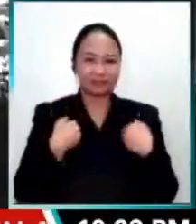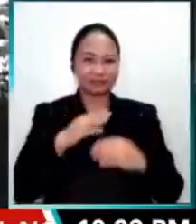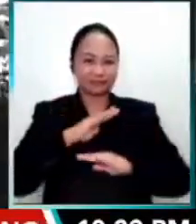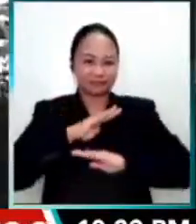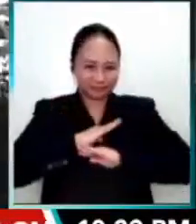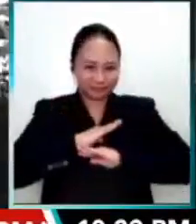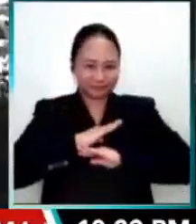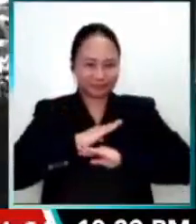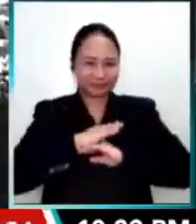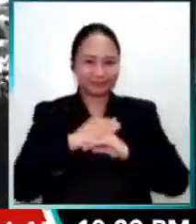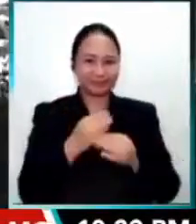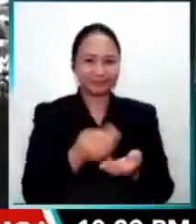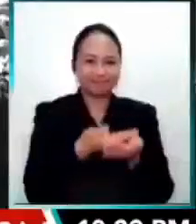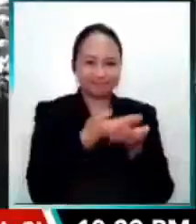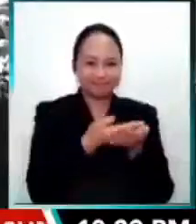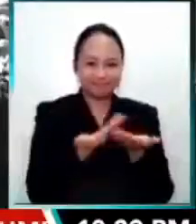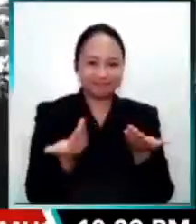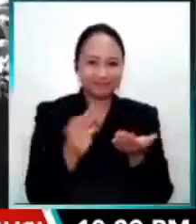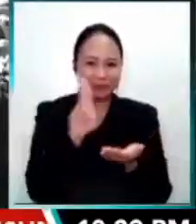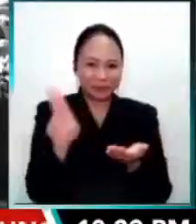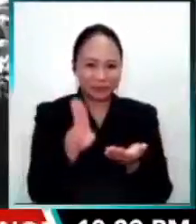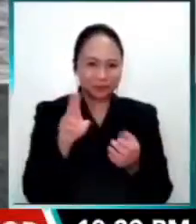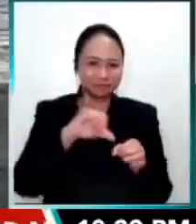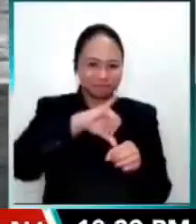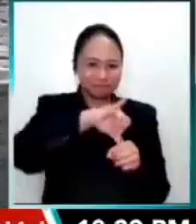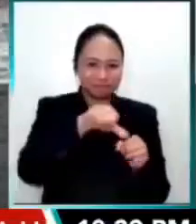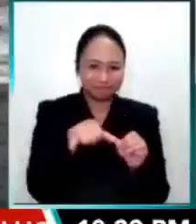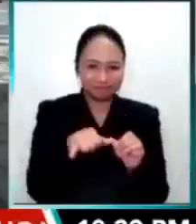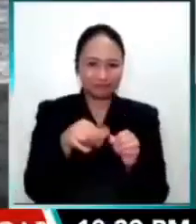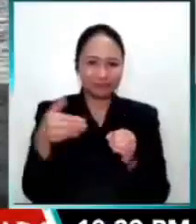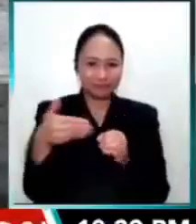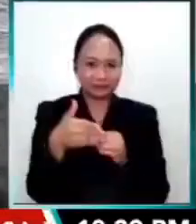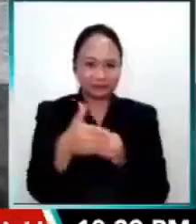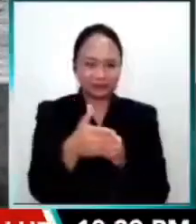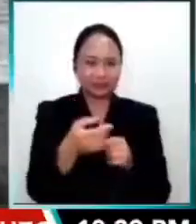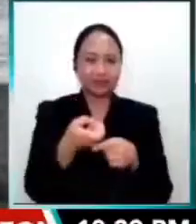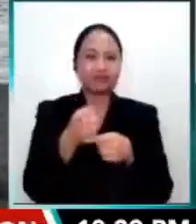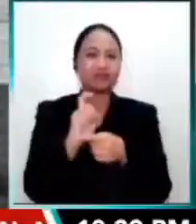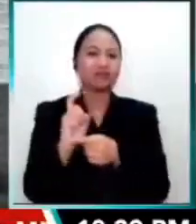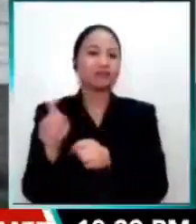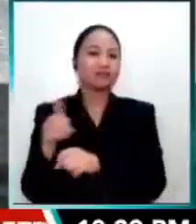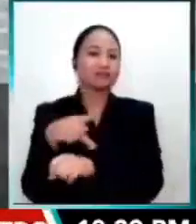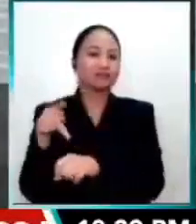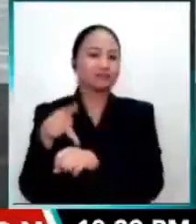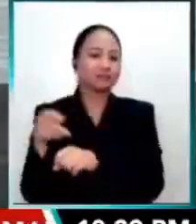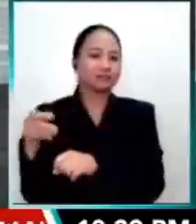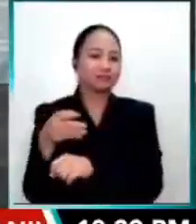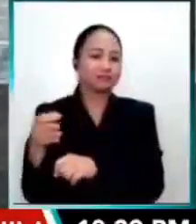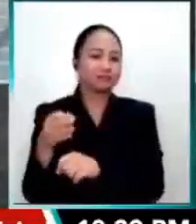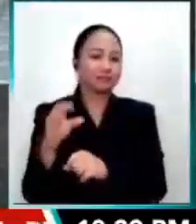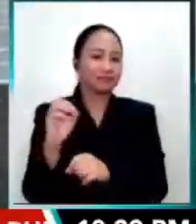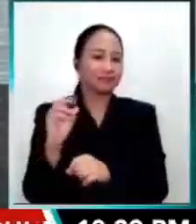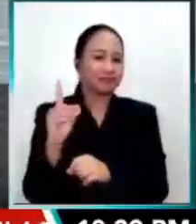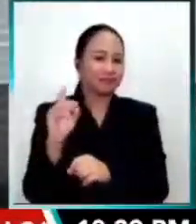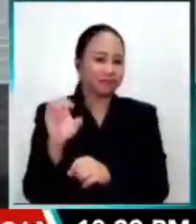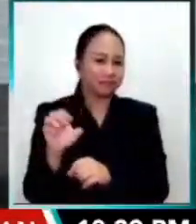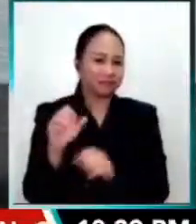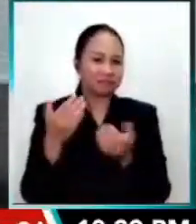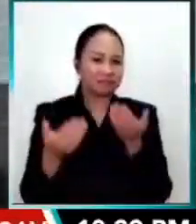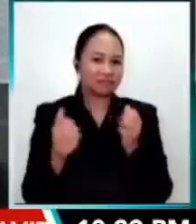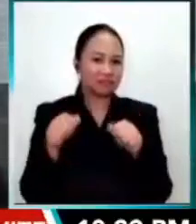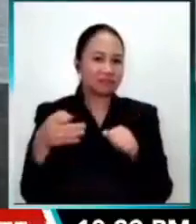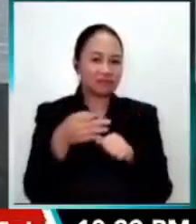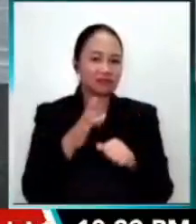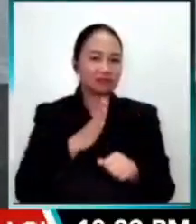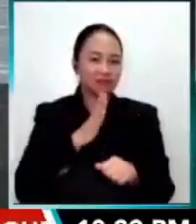na ginagawang sardinas. Base kasi sa Philippine Fisheries Code, mga municipal fishermen lang ang maaaring mangisda sa